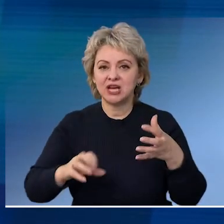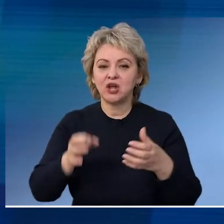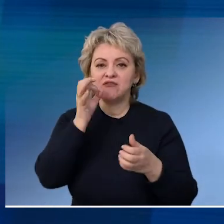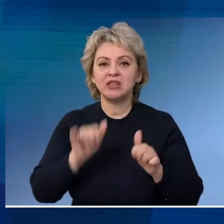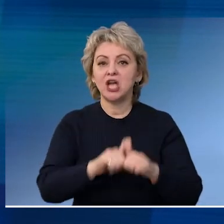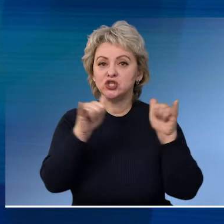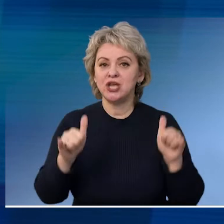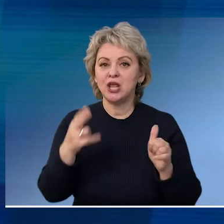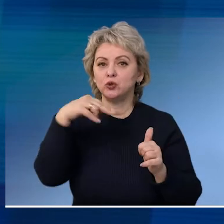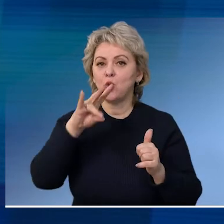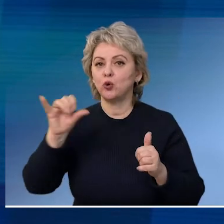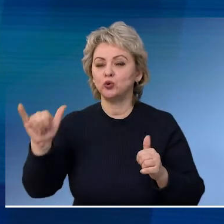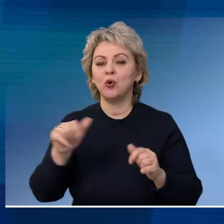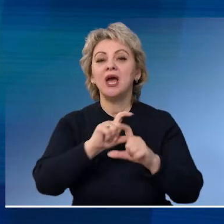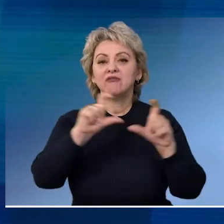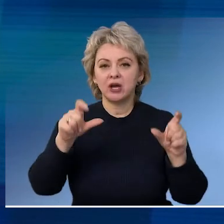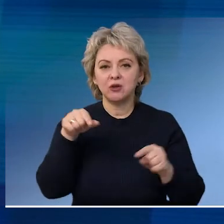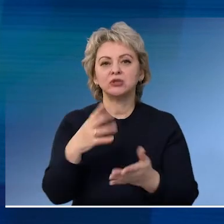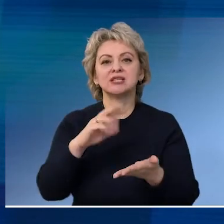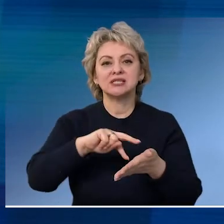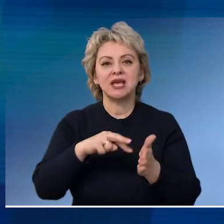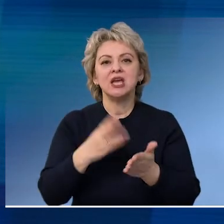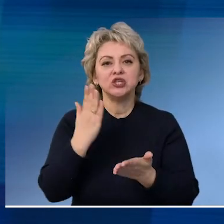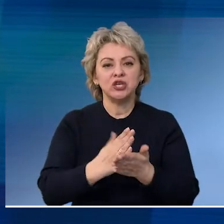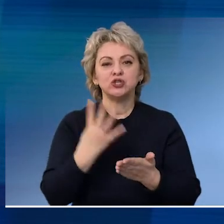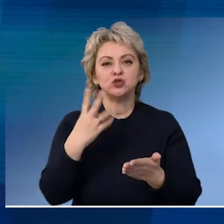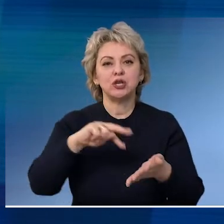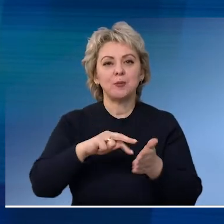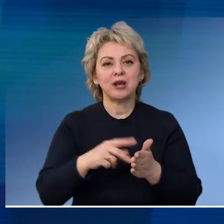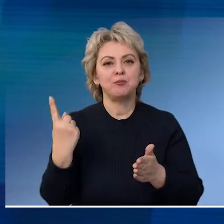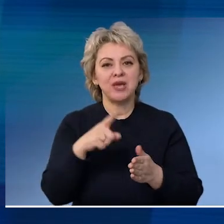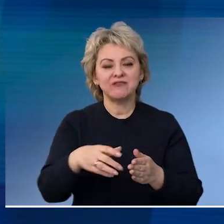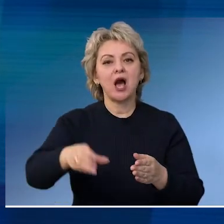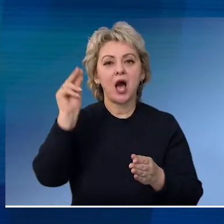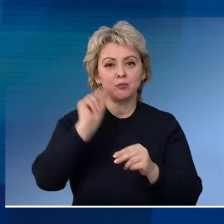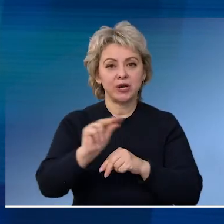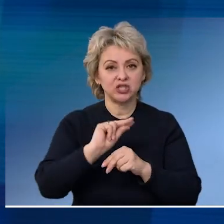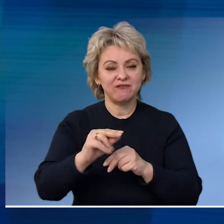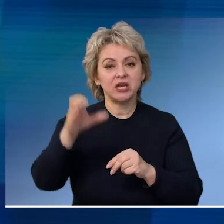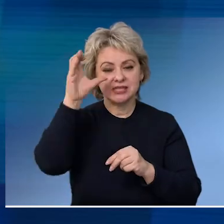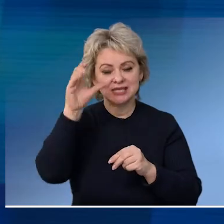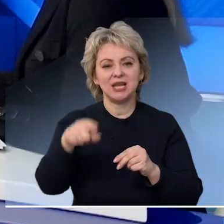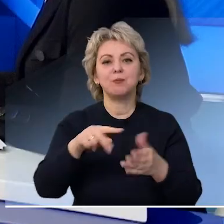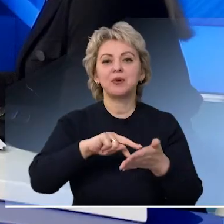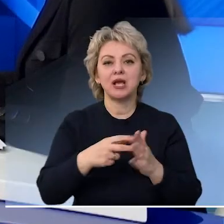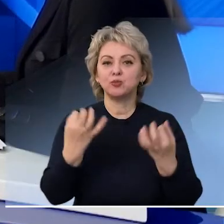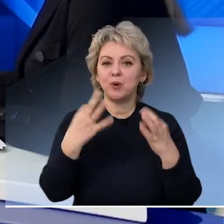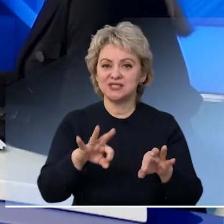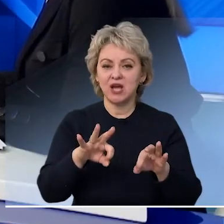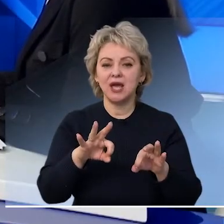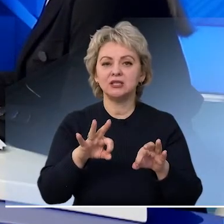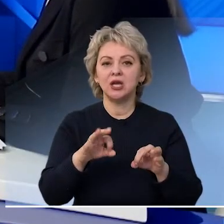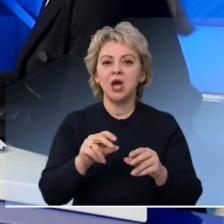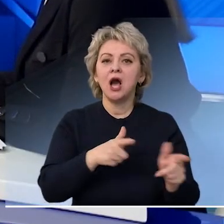«Виноградарство и виноделие на Дону». И вот в рамках кластера у нас существует 4 проекта. Первое – это образовательный проект, который